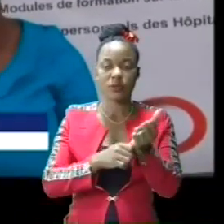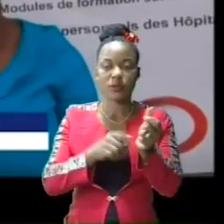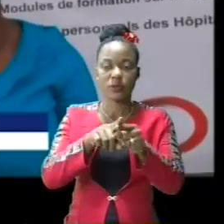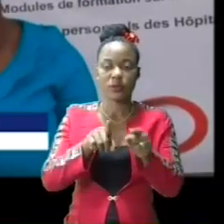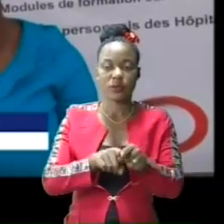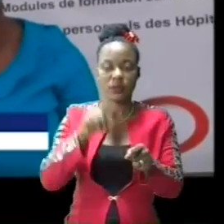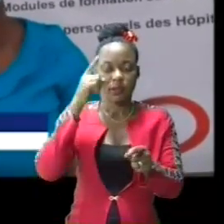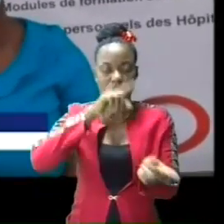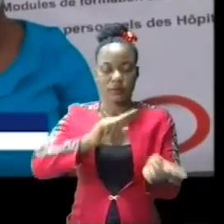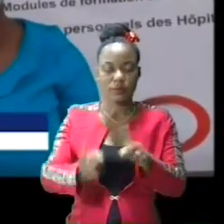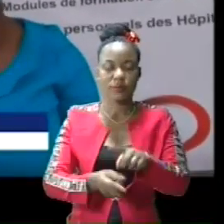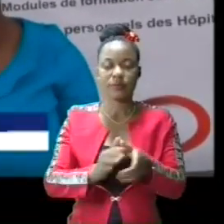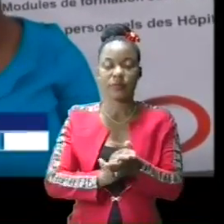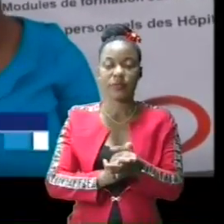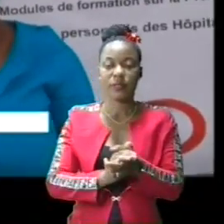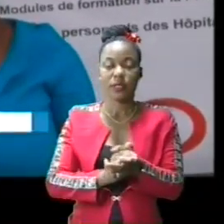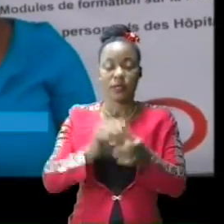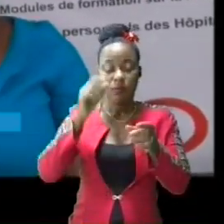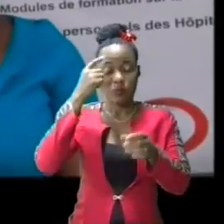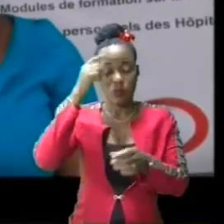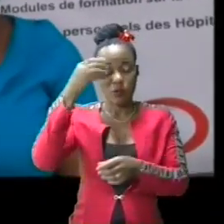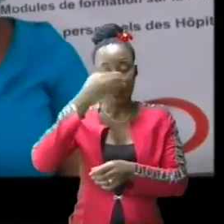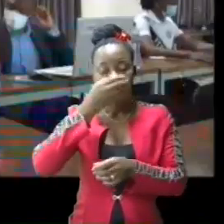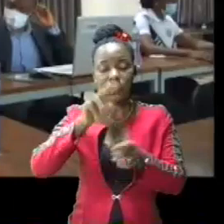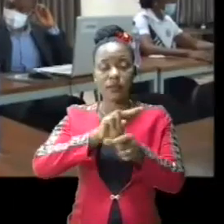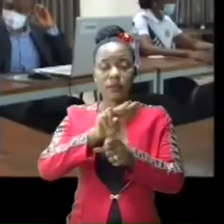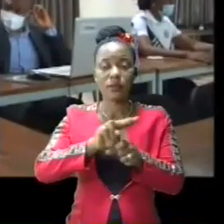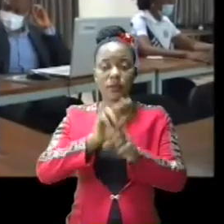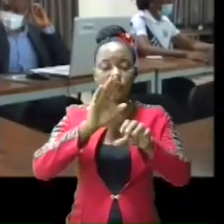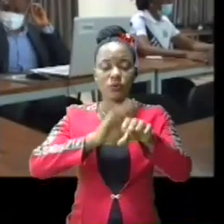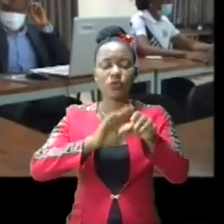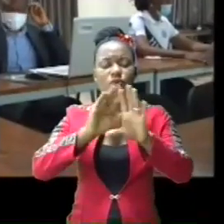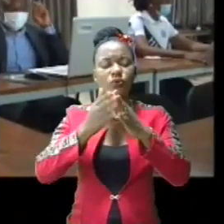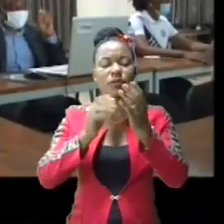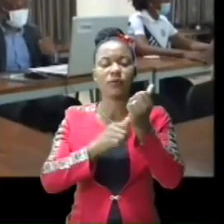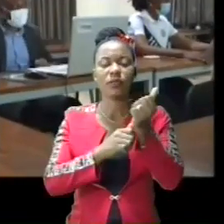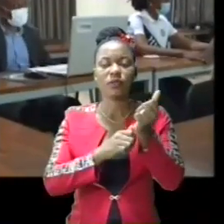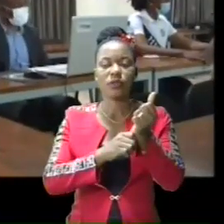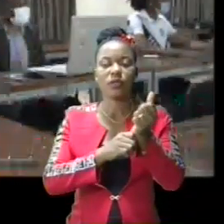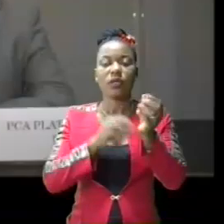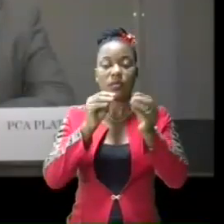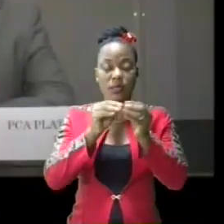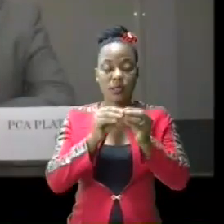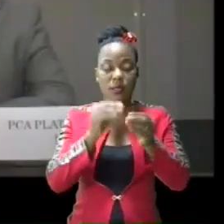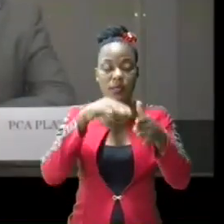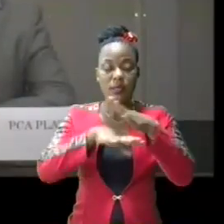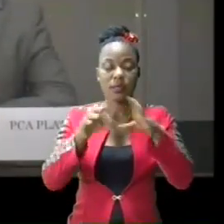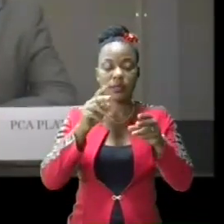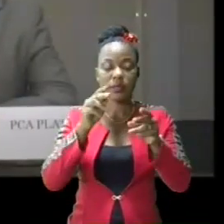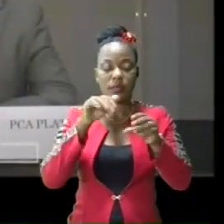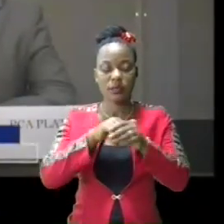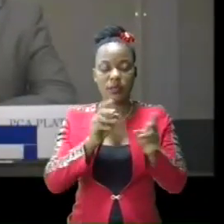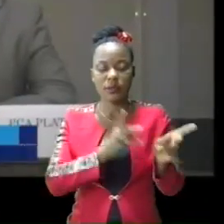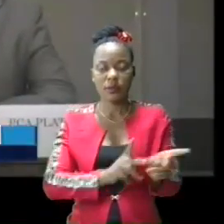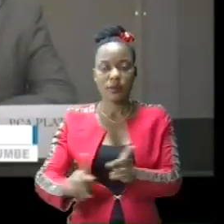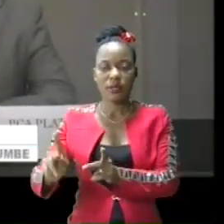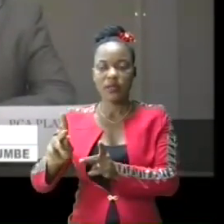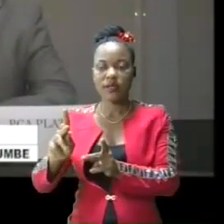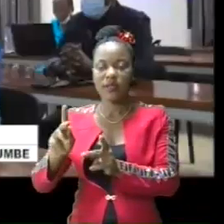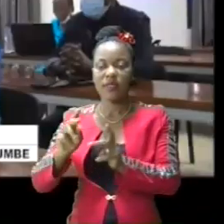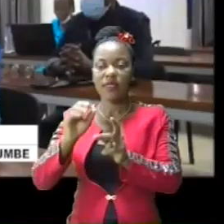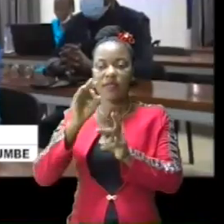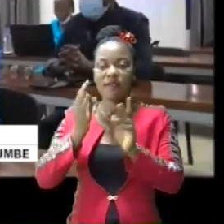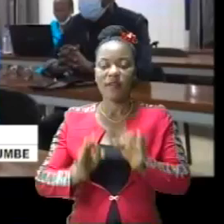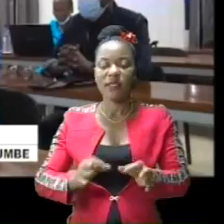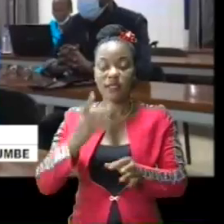chaîne de transmission de cette pandémie qui nous touche tous. Ces assises entrent dans le programme de la phase 2 du projet